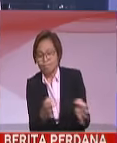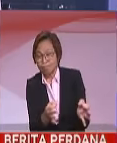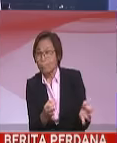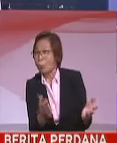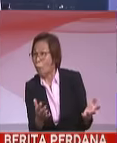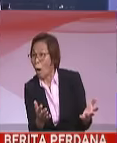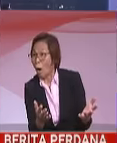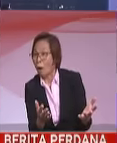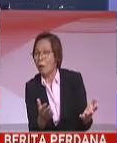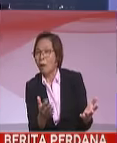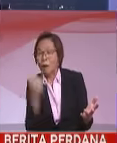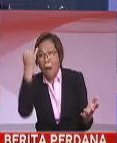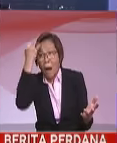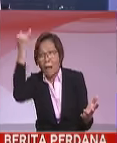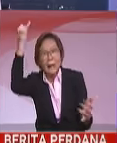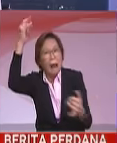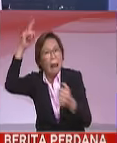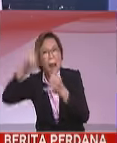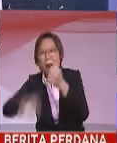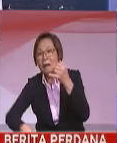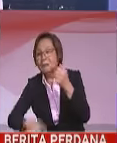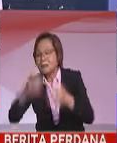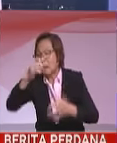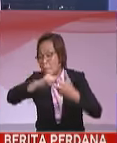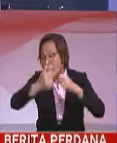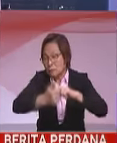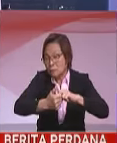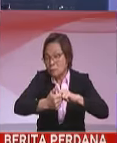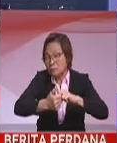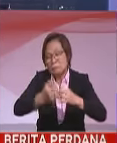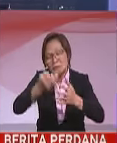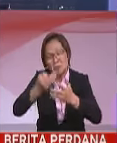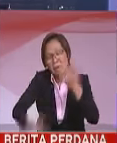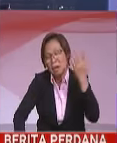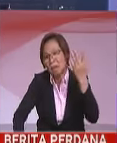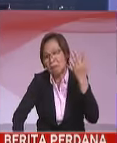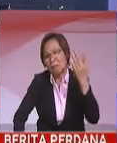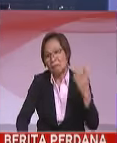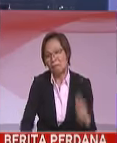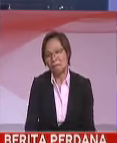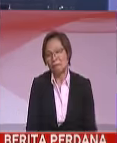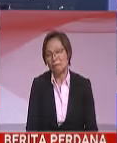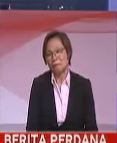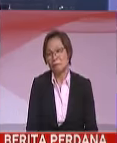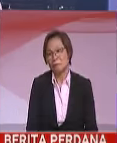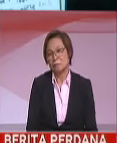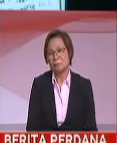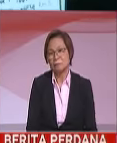sebagai jalan terakhir sekiranya isu tersebut masih menemui jalan buntu.